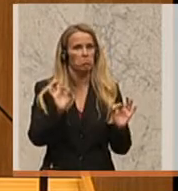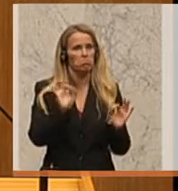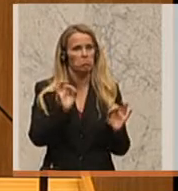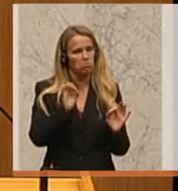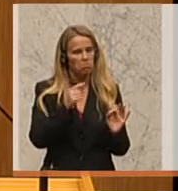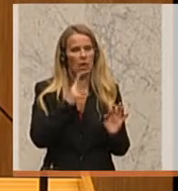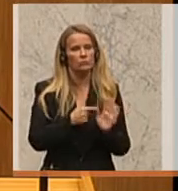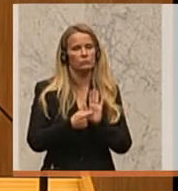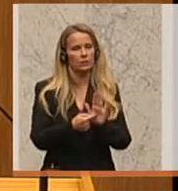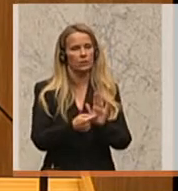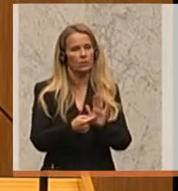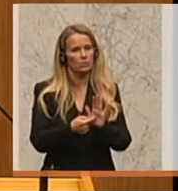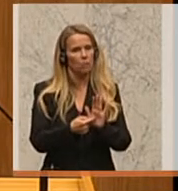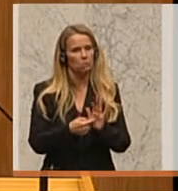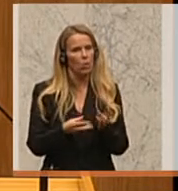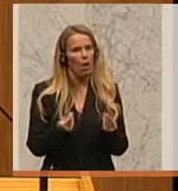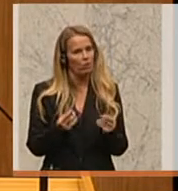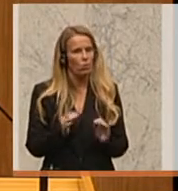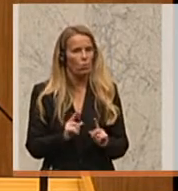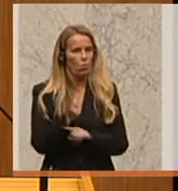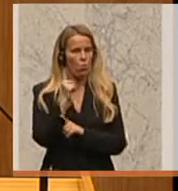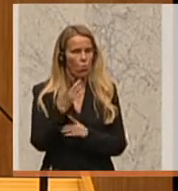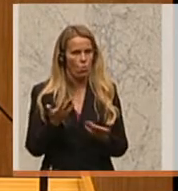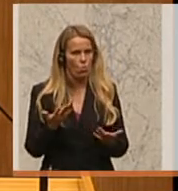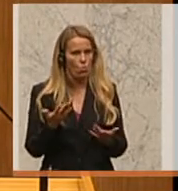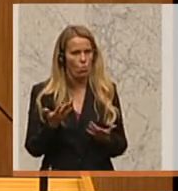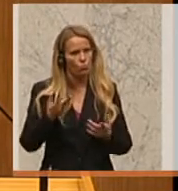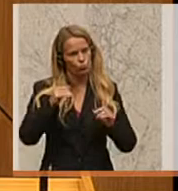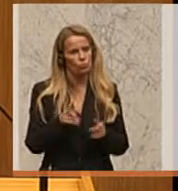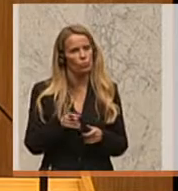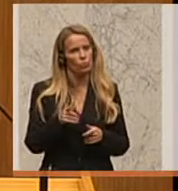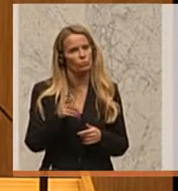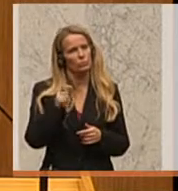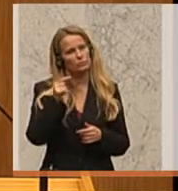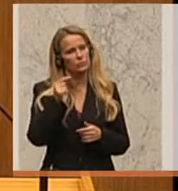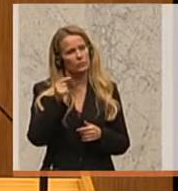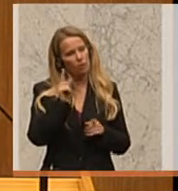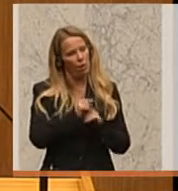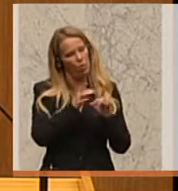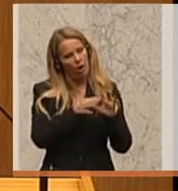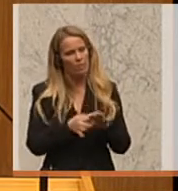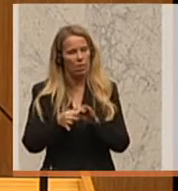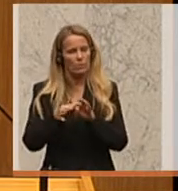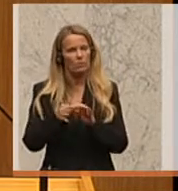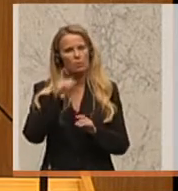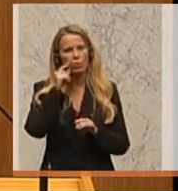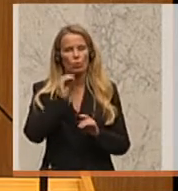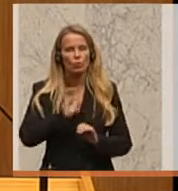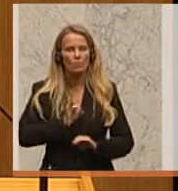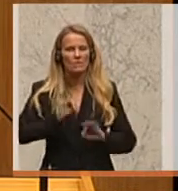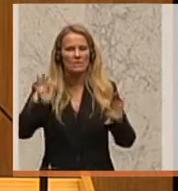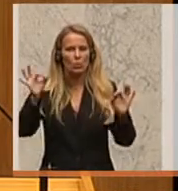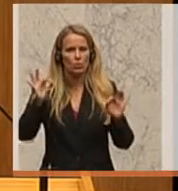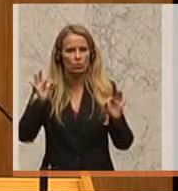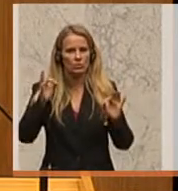von einer sehr hohen Qualität. Und wir sollten an sich auch ein wenig davon ableiten, eine Art Optimierungsstrategie für die